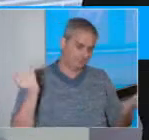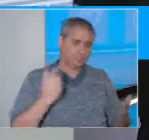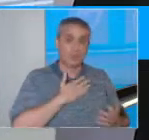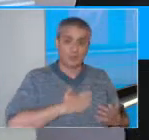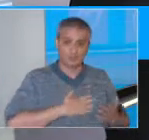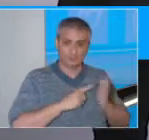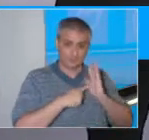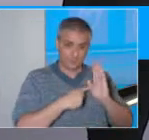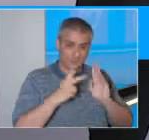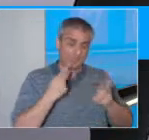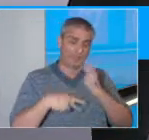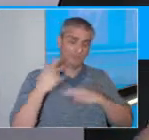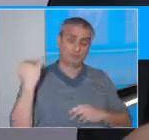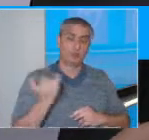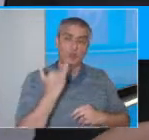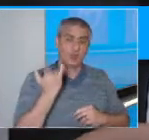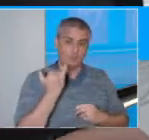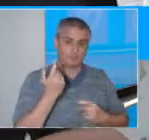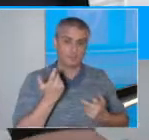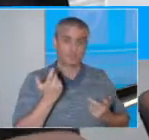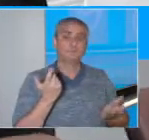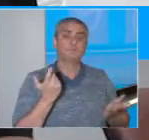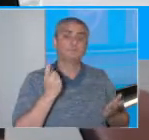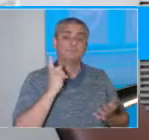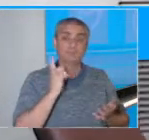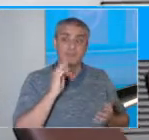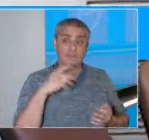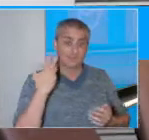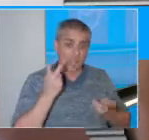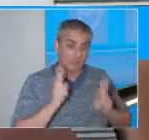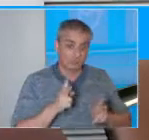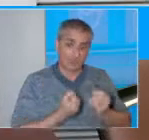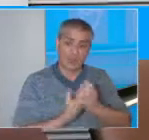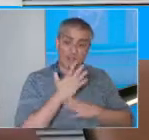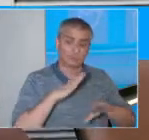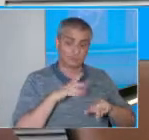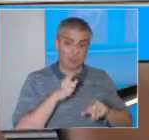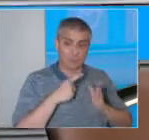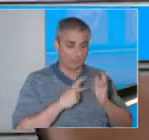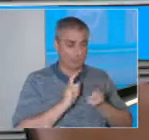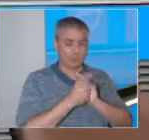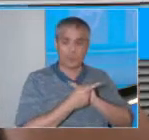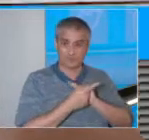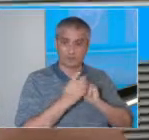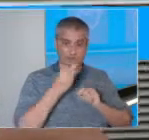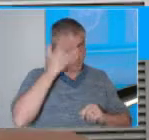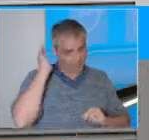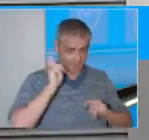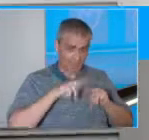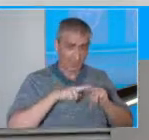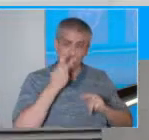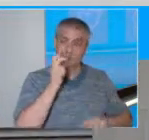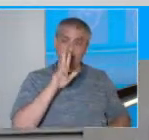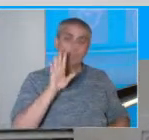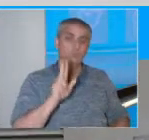ירצו להציג את זה, הם יחזרו אחרי כל הזמן, אחרי זה כל הזמן. אבל אם תהיה אפשרות להקים ממשלה, למשל ברוטציה, עם יאיר לפיד אחרי